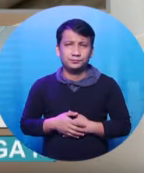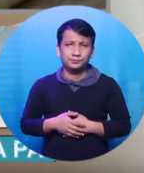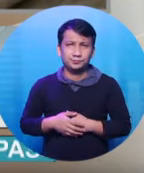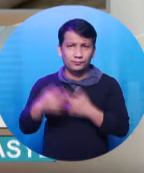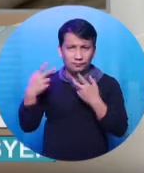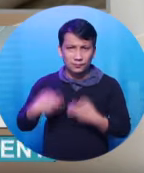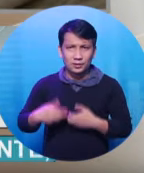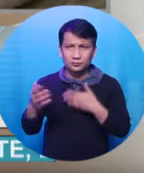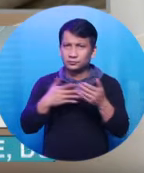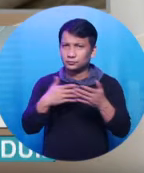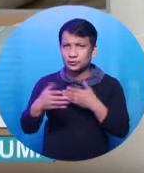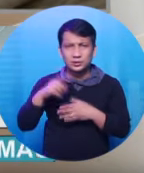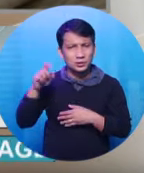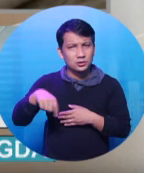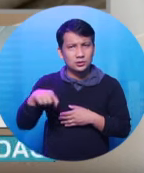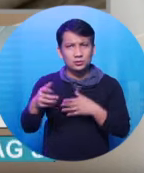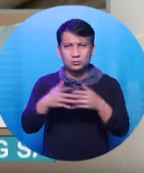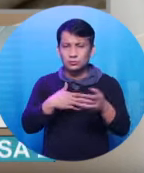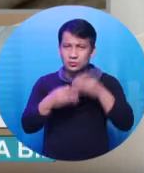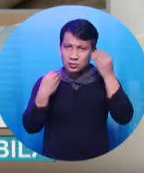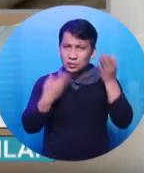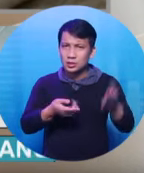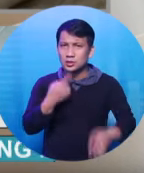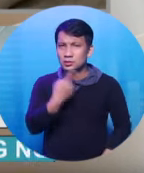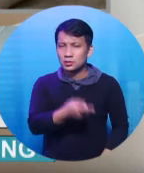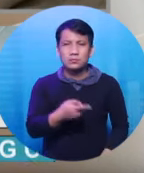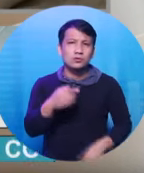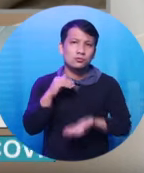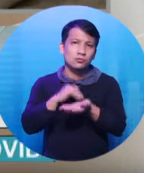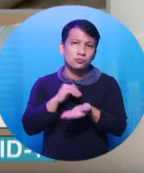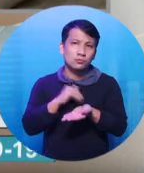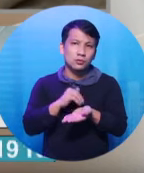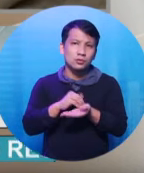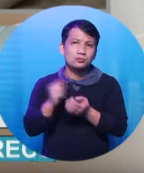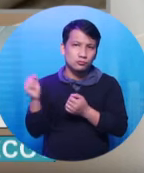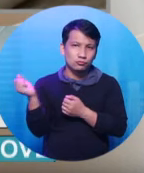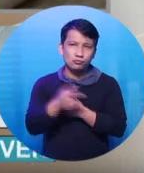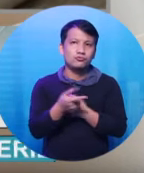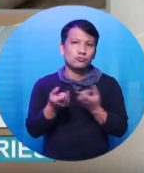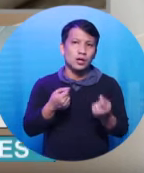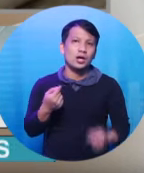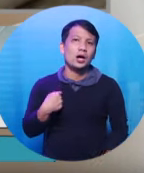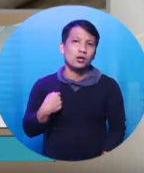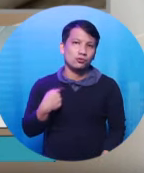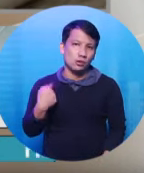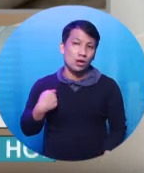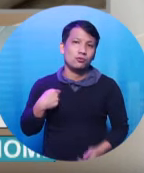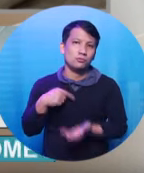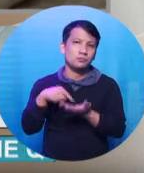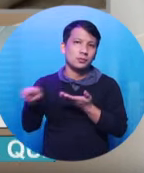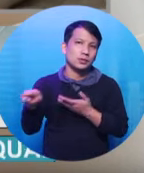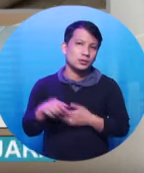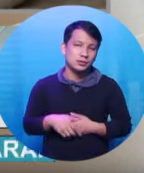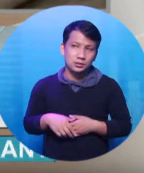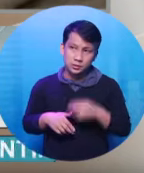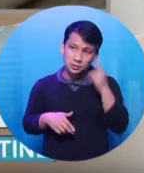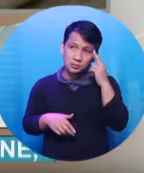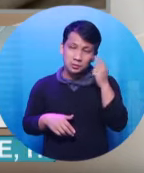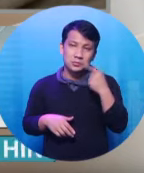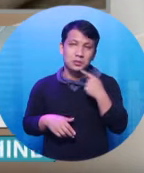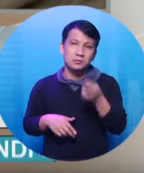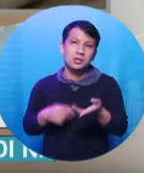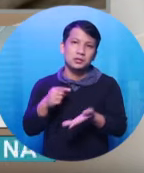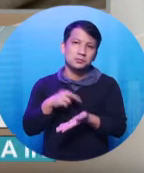X-ray, kung ano pa man yung kailangan, kung ano sabihin po nung doktor, gagawin po natin, ako ang babayad, okay? Salamat